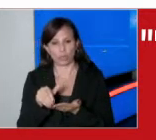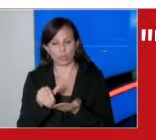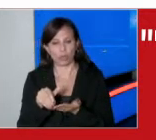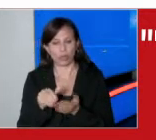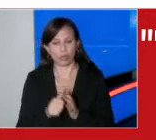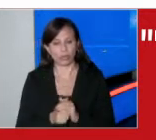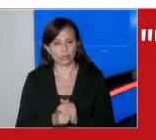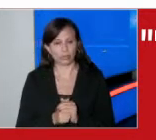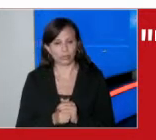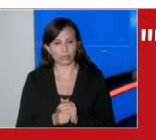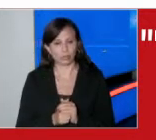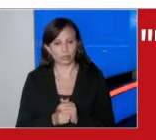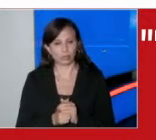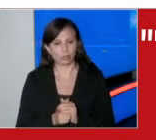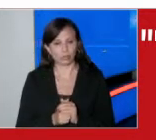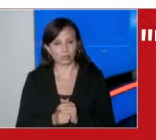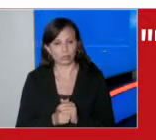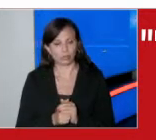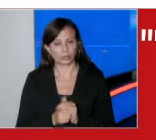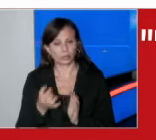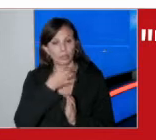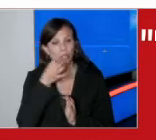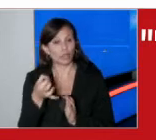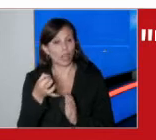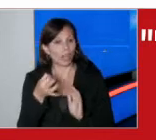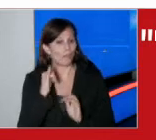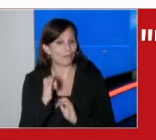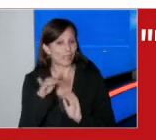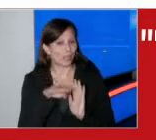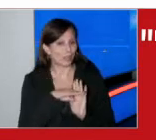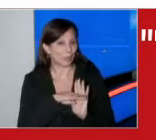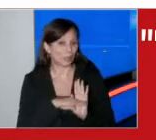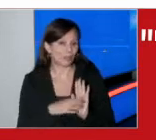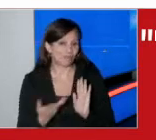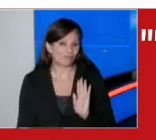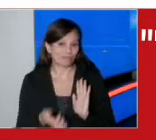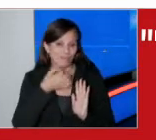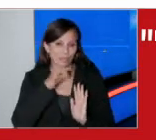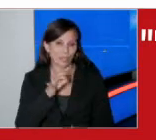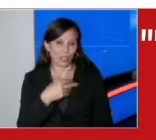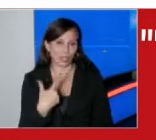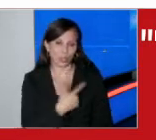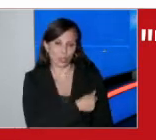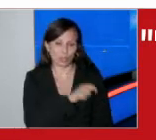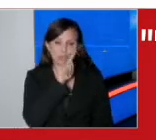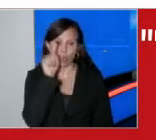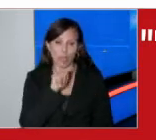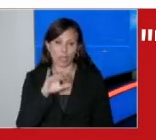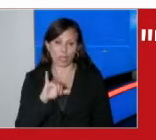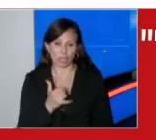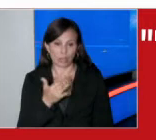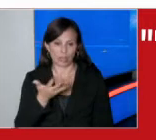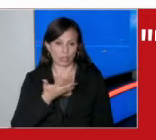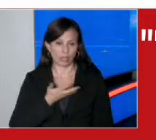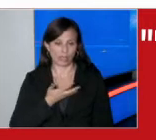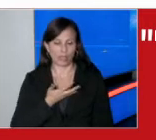בתקנות האלה? אז השאלה היא מה זה נתונים? נתונים לגבי מועילות החיסון, יכול להיות שיהיה איזה שהם